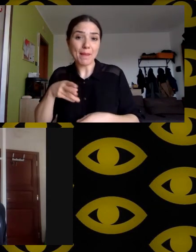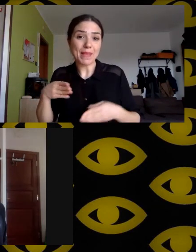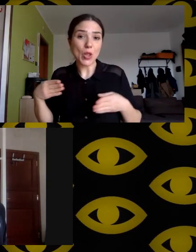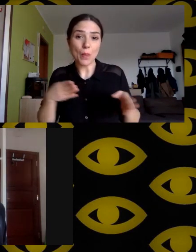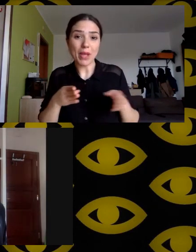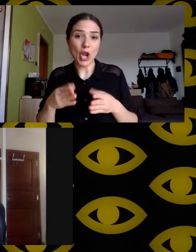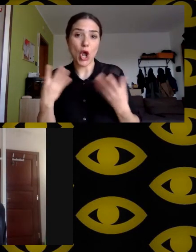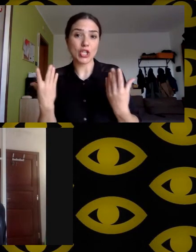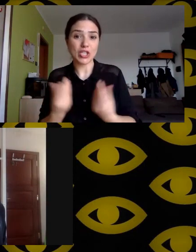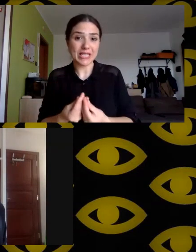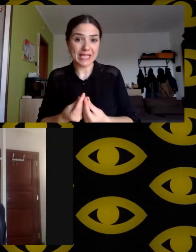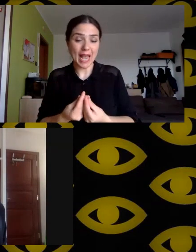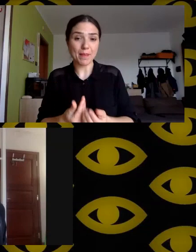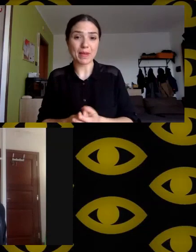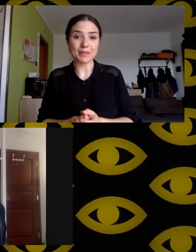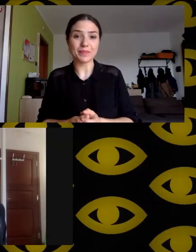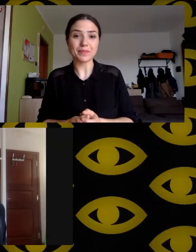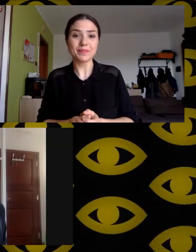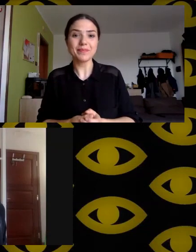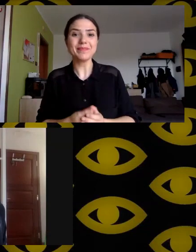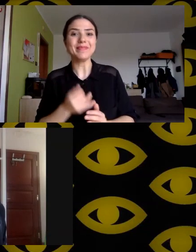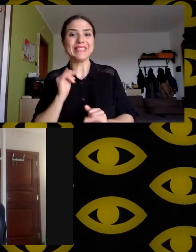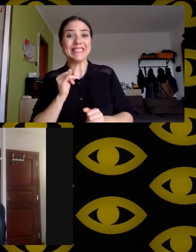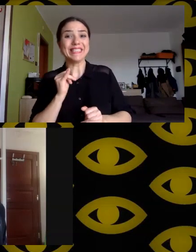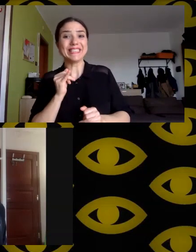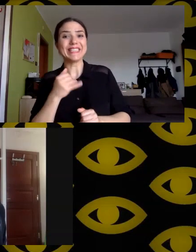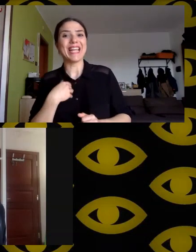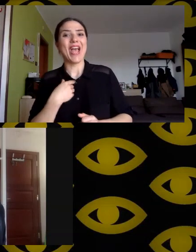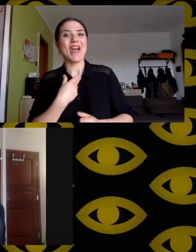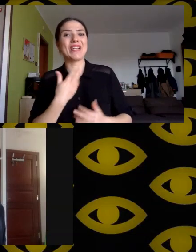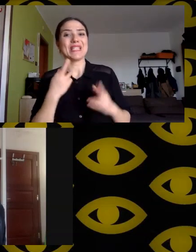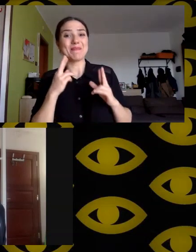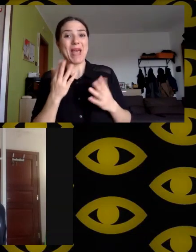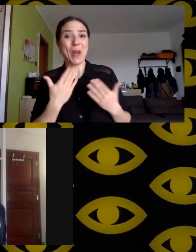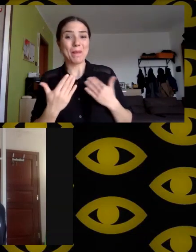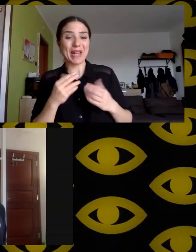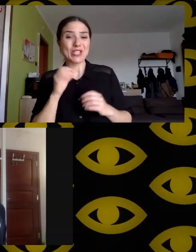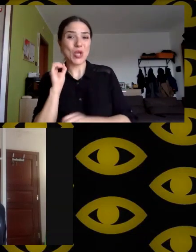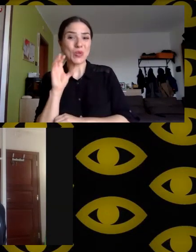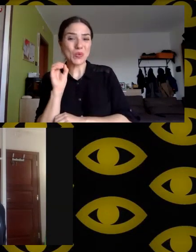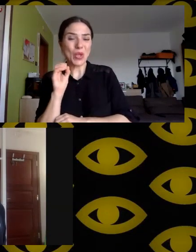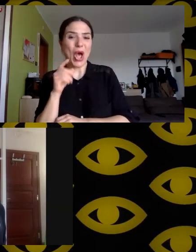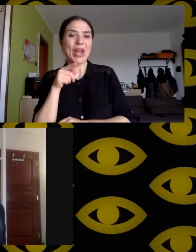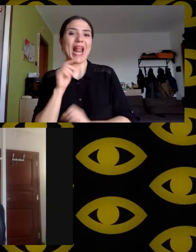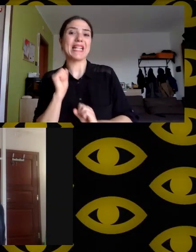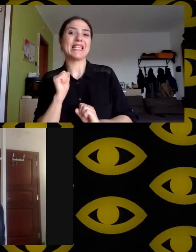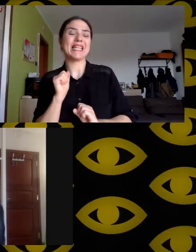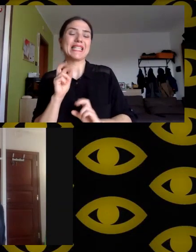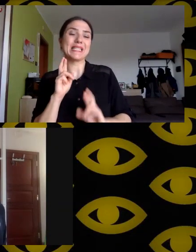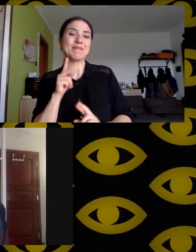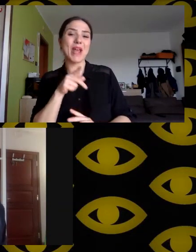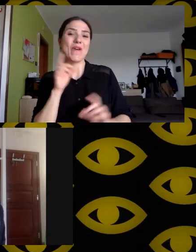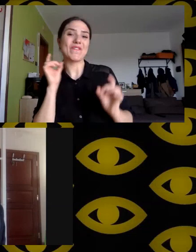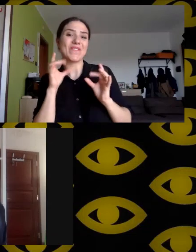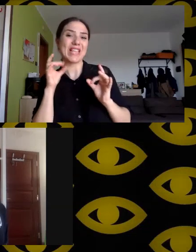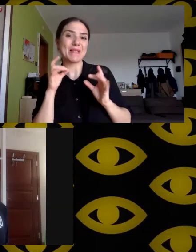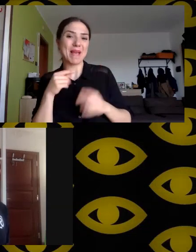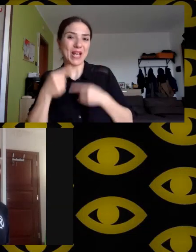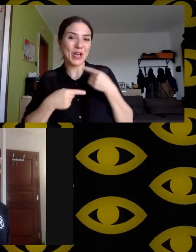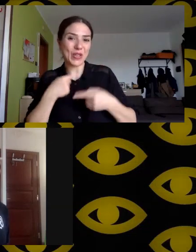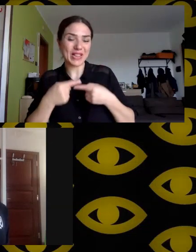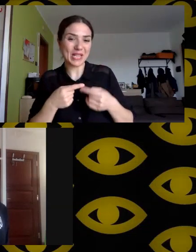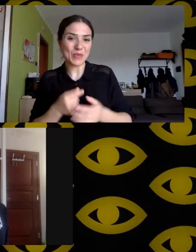così mi darete poi i feedback e io migliorerò dove è possibile. Grazie mille Annalisa, un bacione